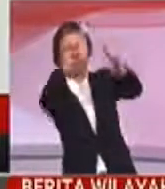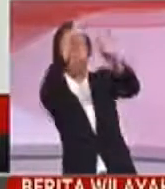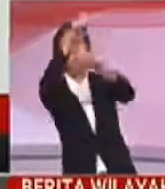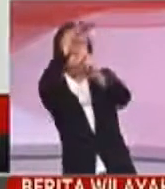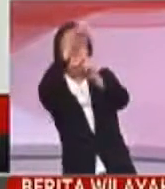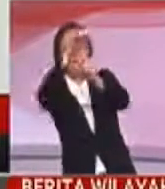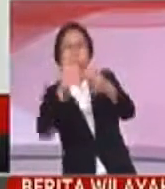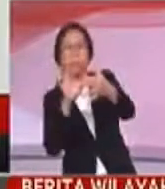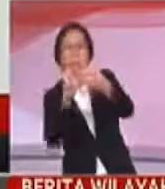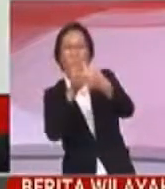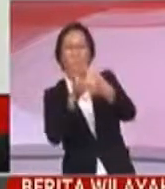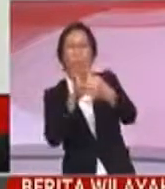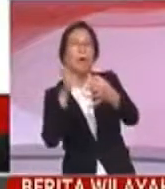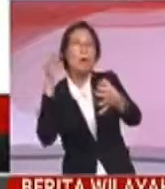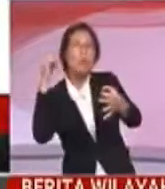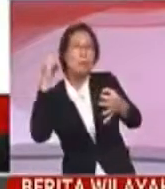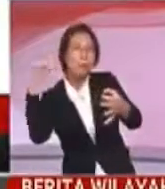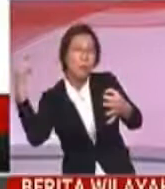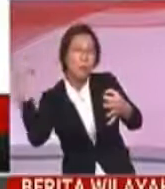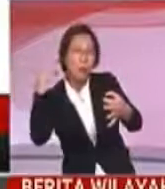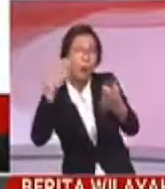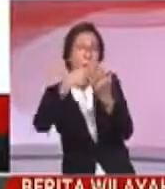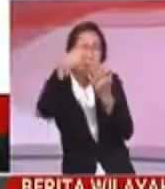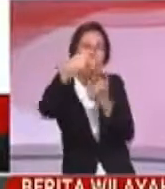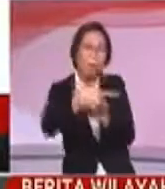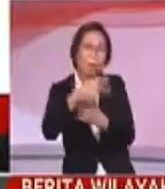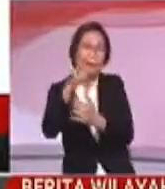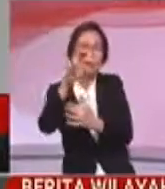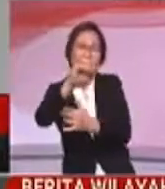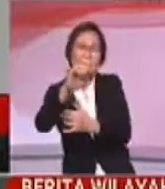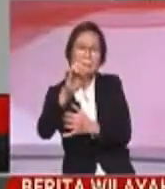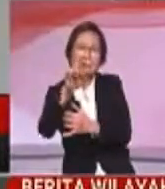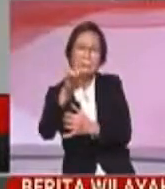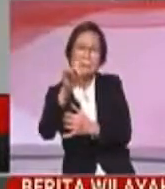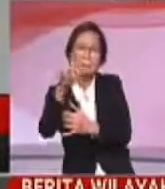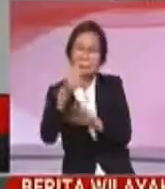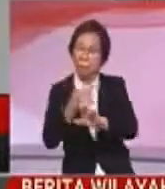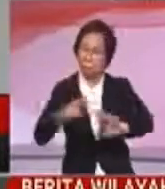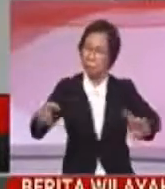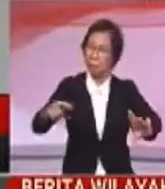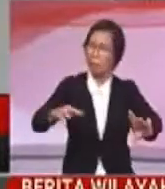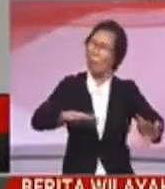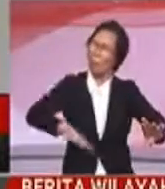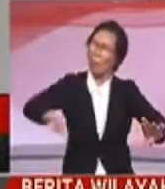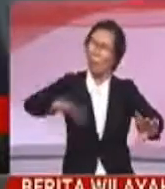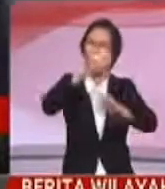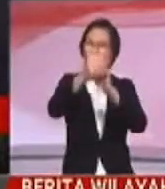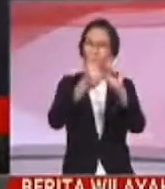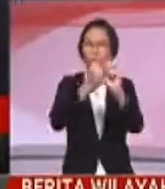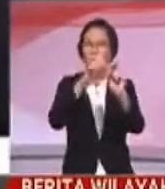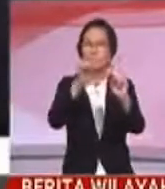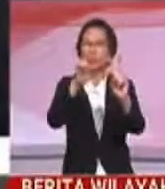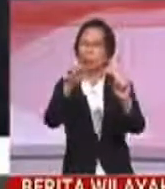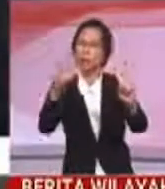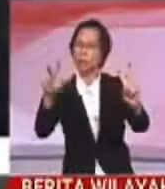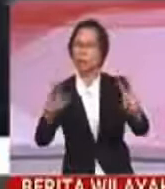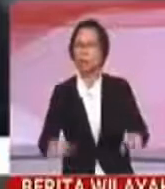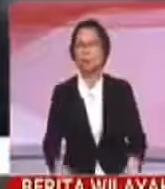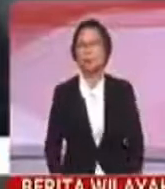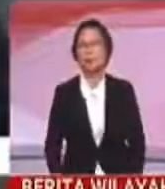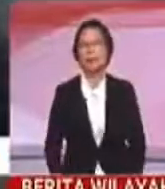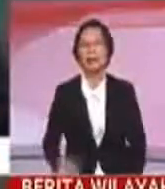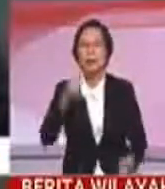pemasangan peralatan radio dibawa program jendela siap selewat lewatnya Hai pada 2023 bila Letto